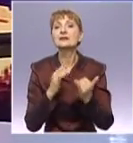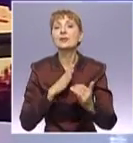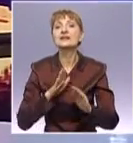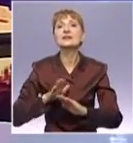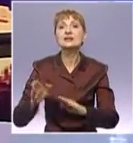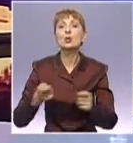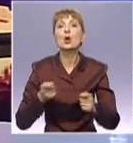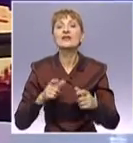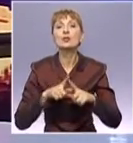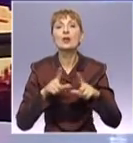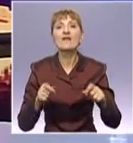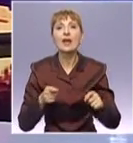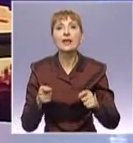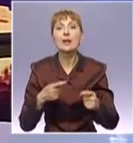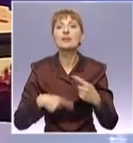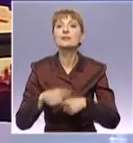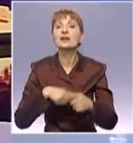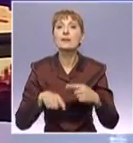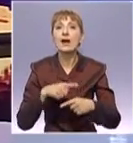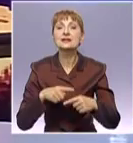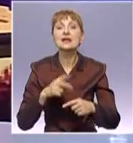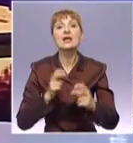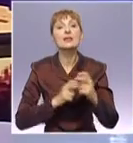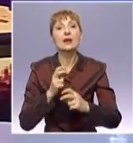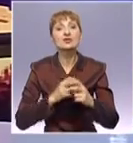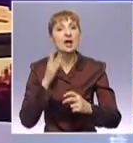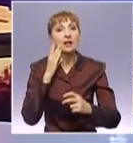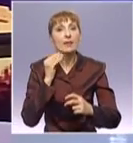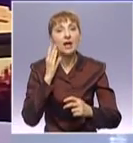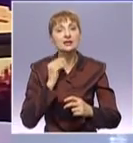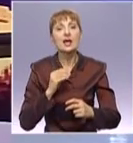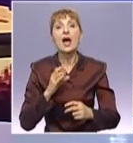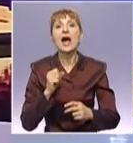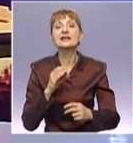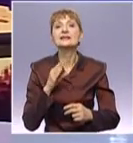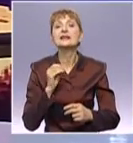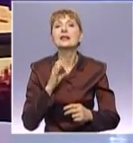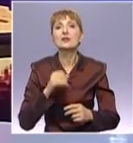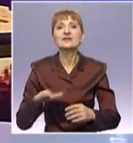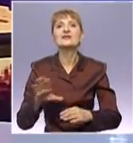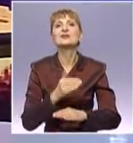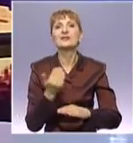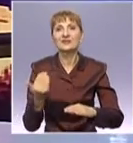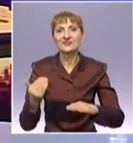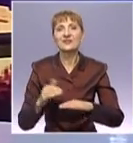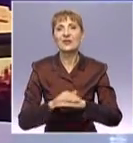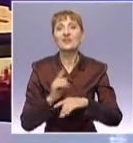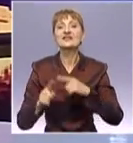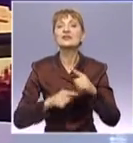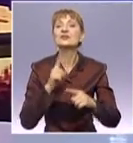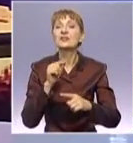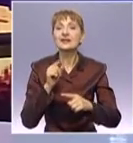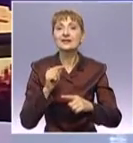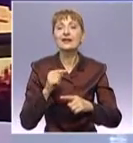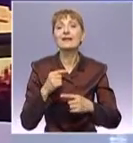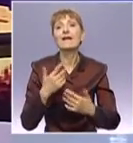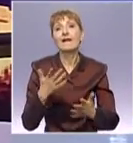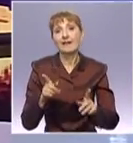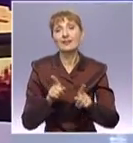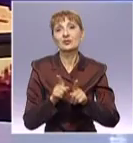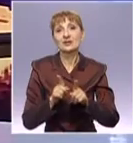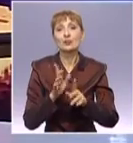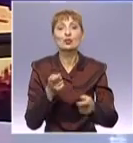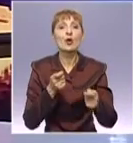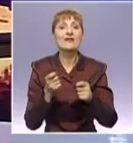заместитель руководителя управления предпринимательства и промышленности Алматы Адис Сейдакматов. В следующий понедельник, смотрите нас, у нас